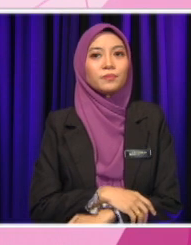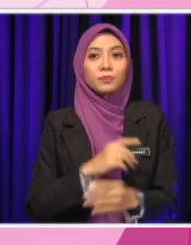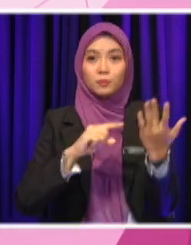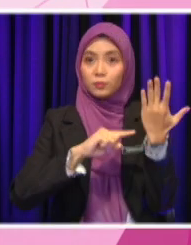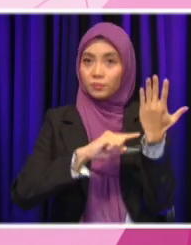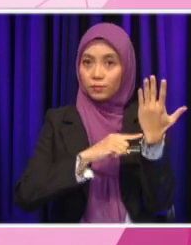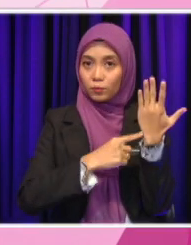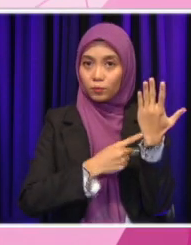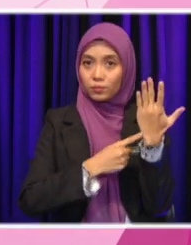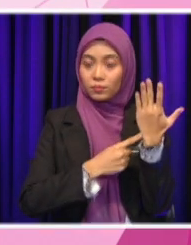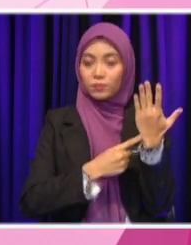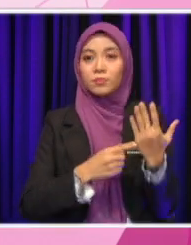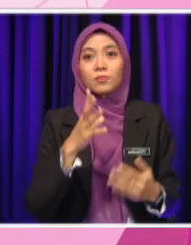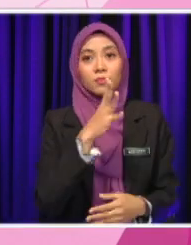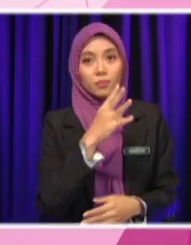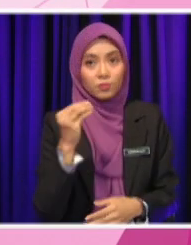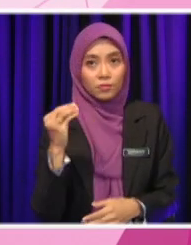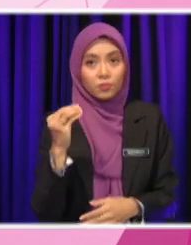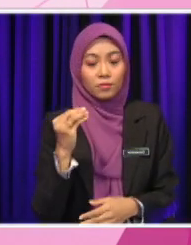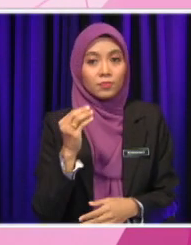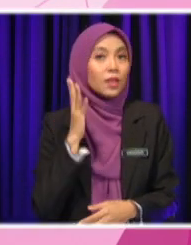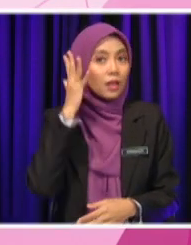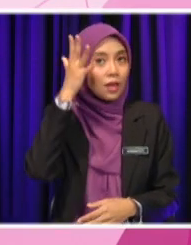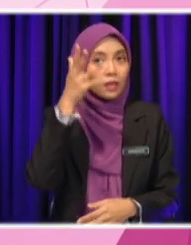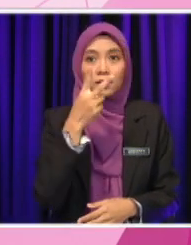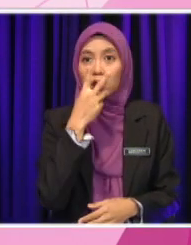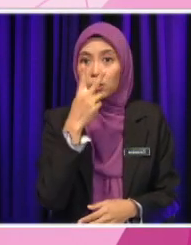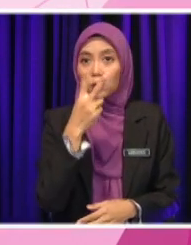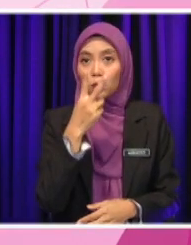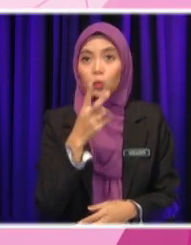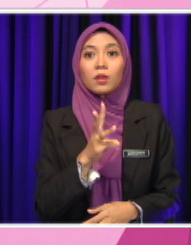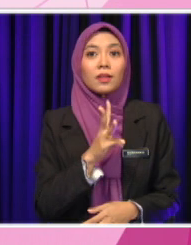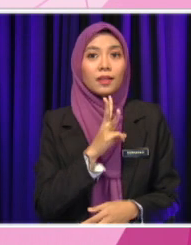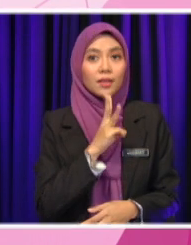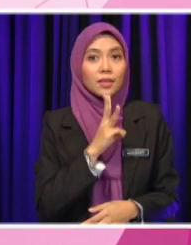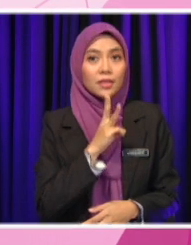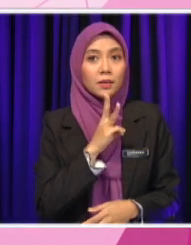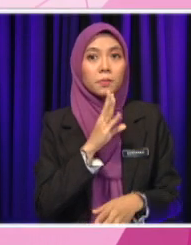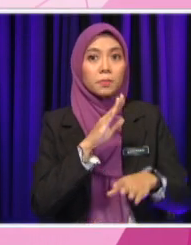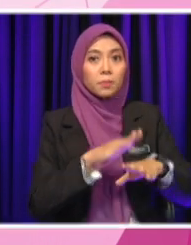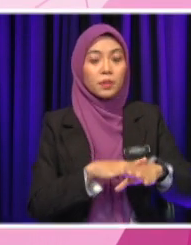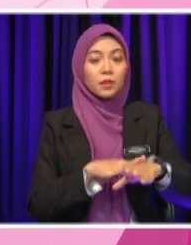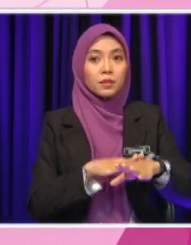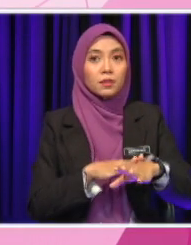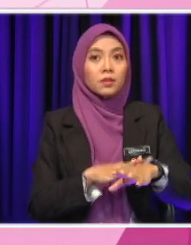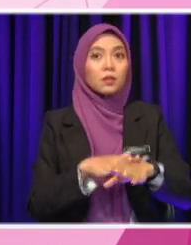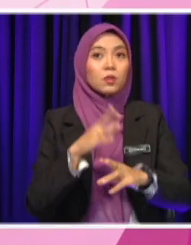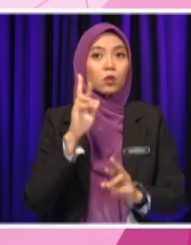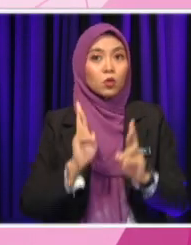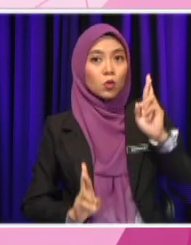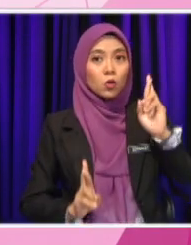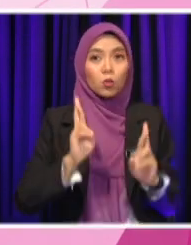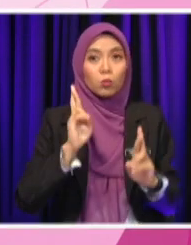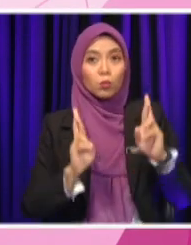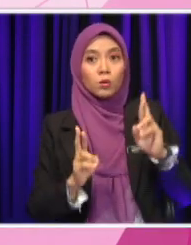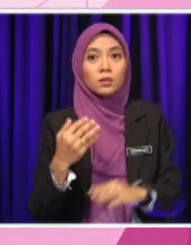Kemudian sensor akan mula mengesan kandungan air, Aiman. Pada robot tu dia mempunyai sensor tau. Dia